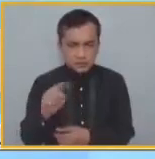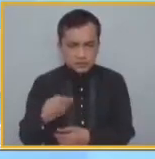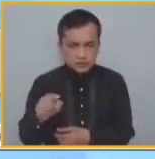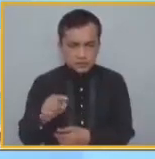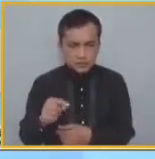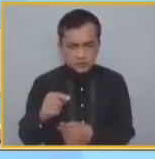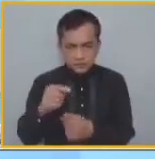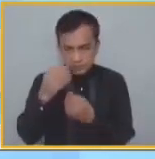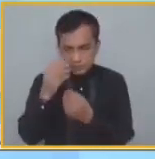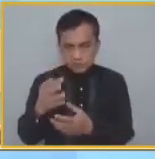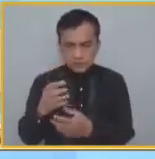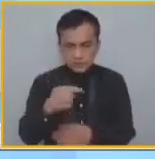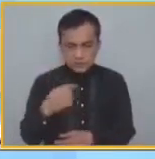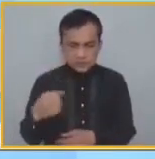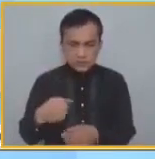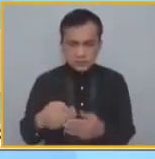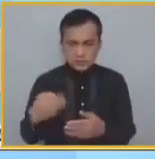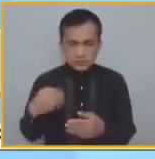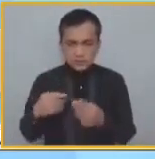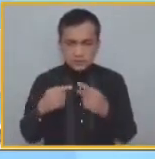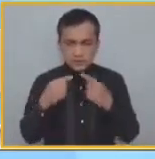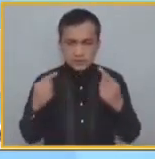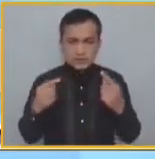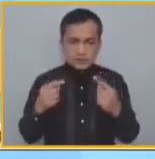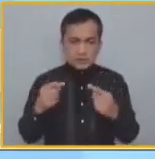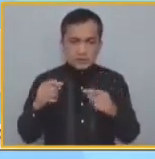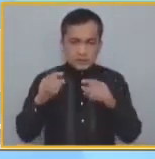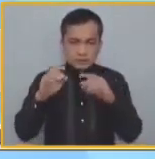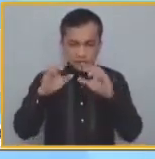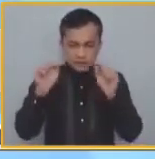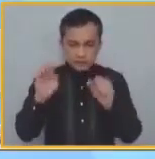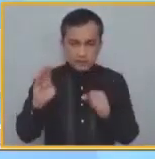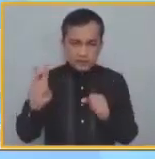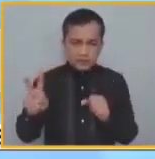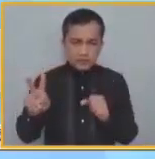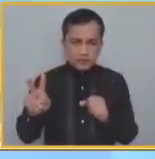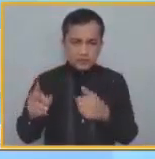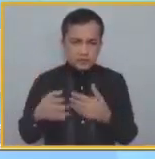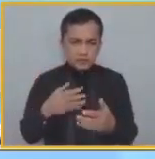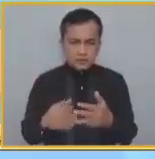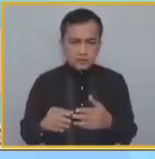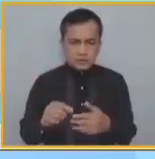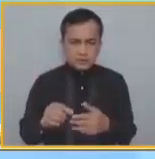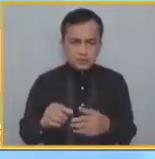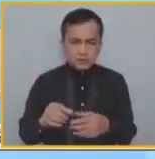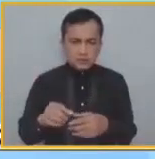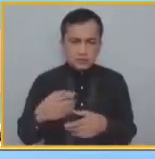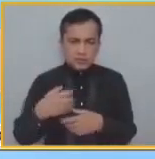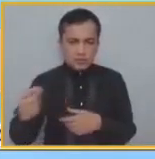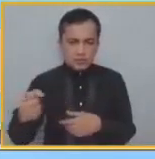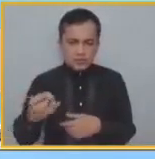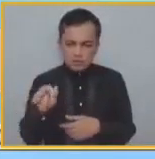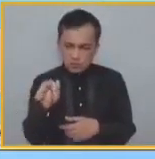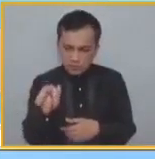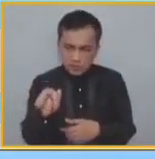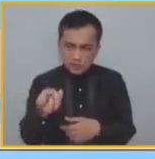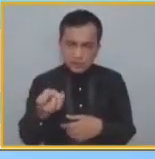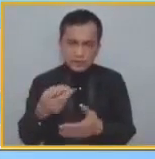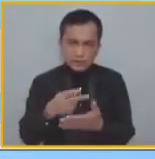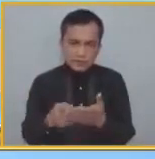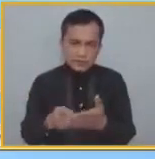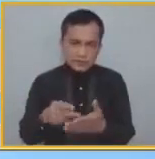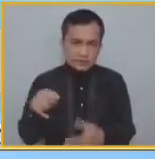ni Pangulong Ferdinand R. Marcos Jr. na hindi mawawala kahit ang katiting na bahagi ng teritoryo ng Pilipinas. Sa kabila